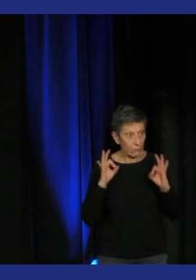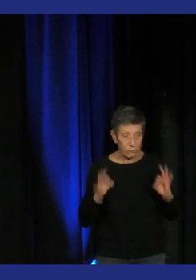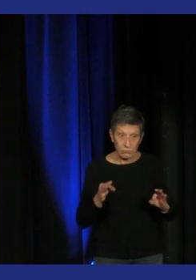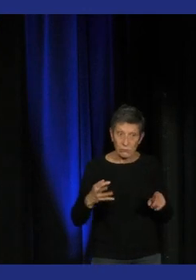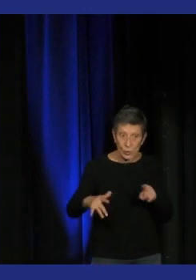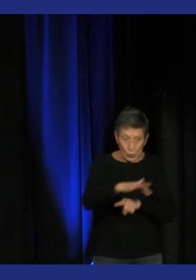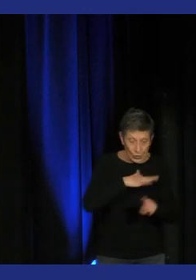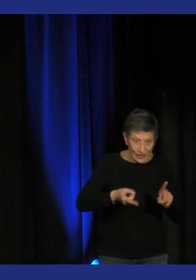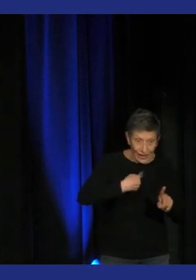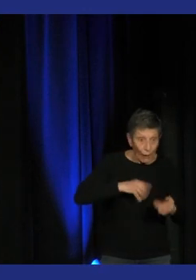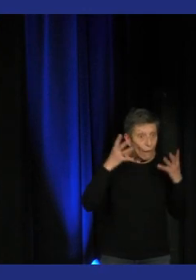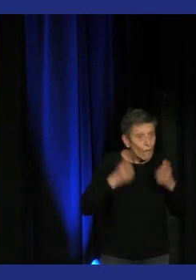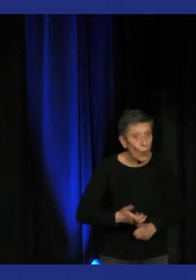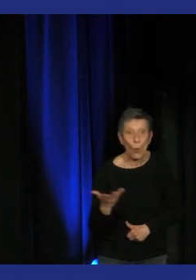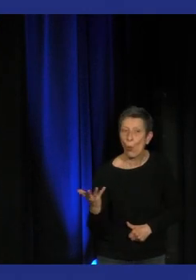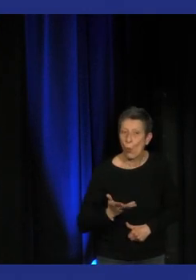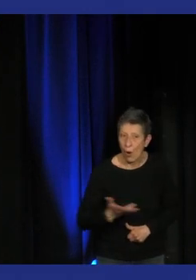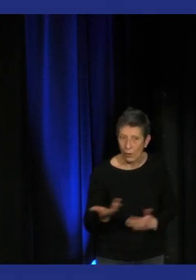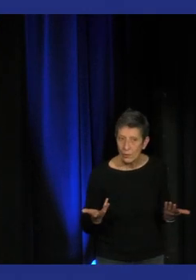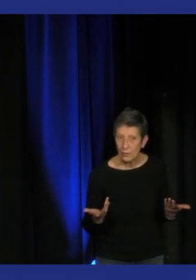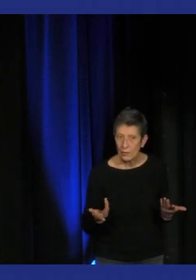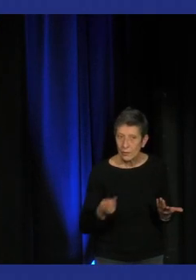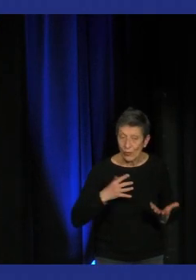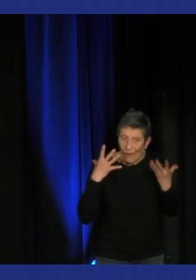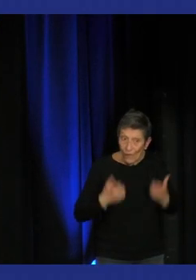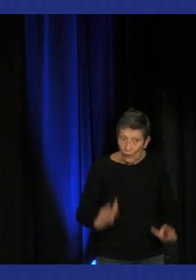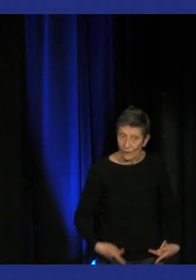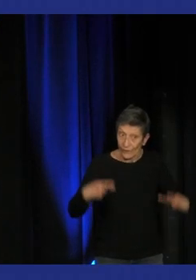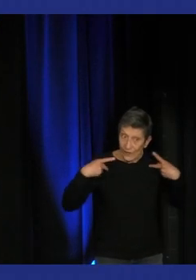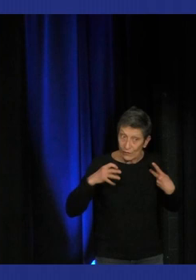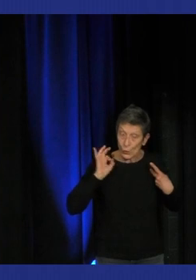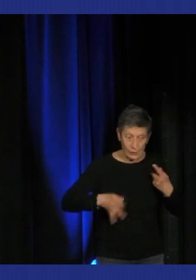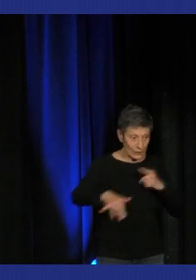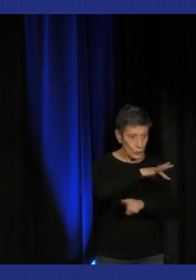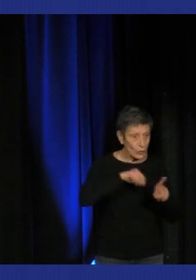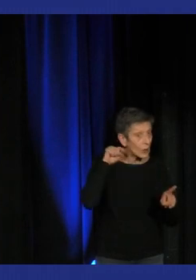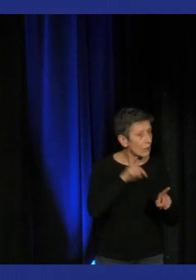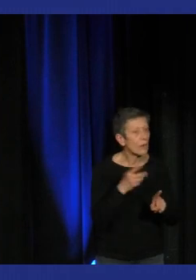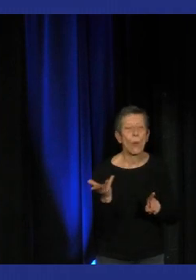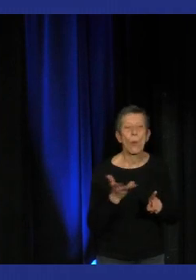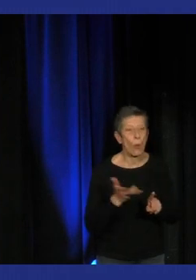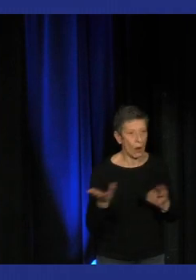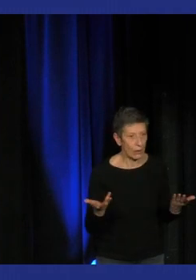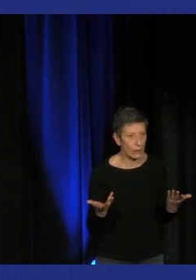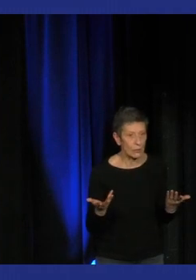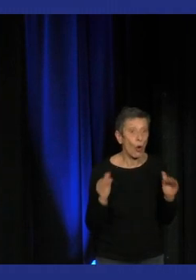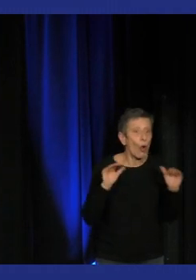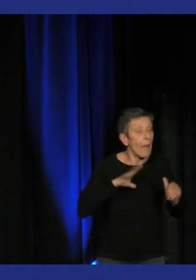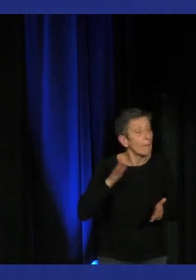voulons-nous faire? Dans quelle société voulons-nous vivre? Alors, il y a quand même un petit message